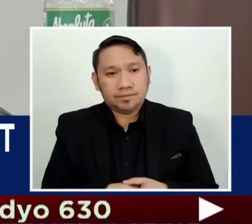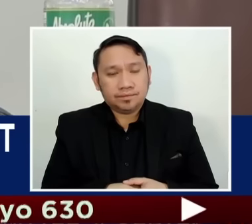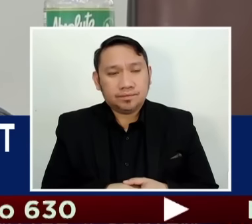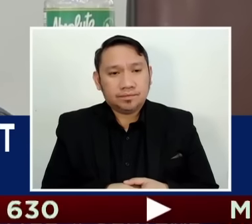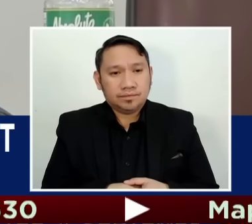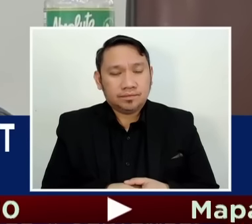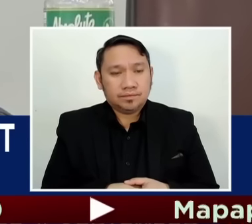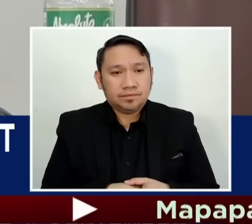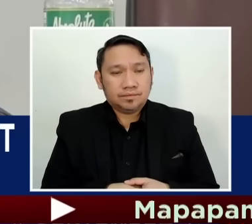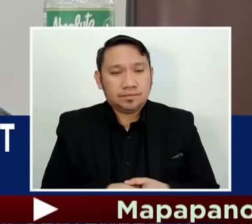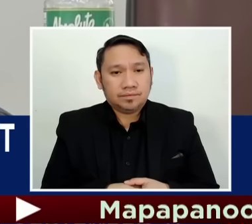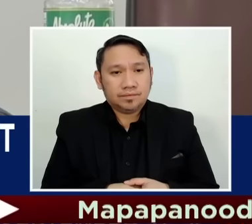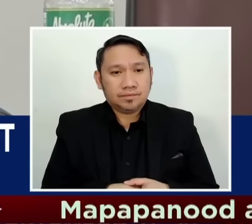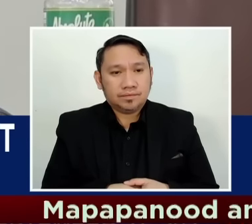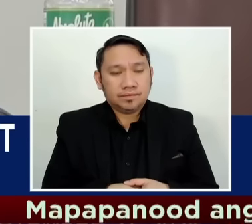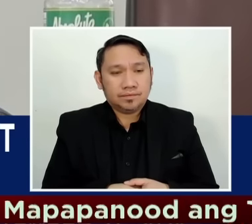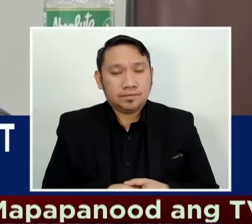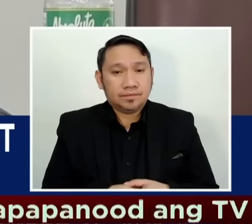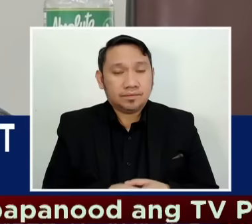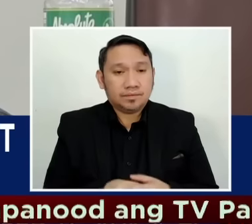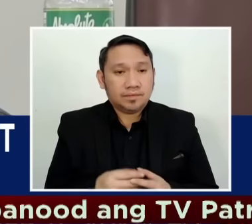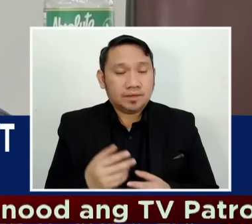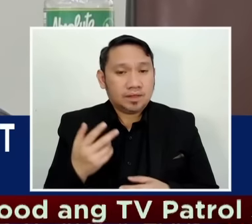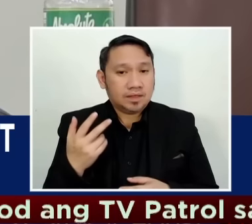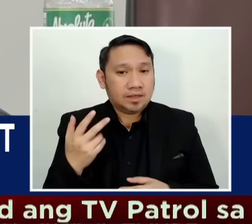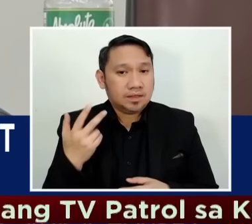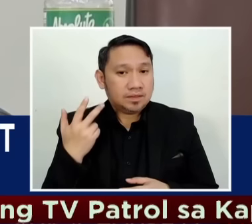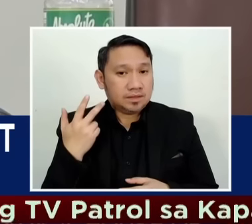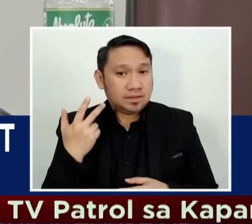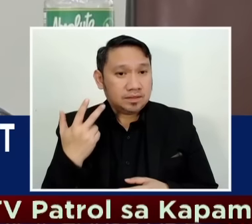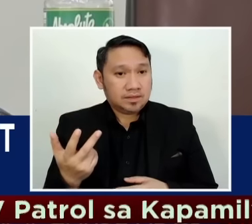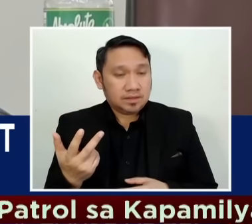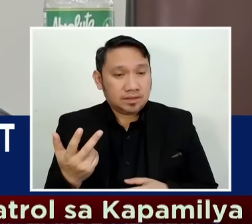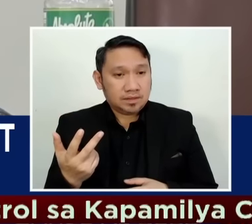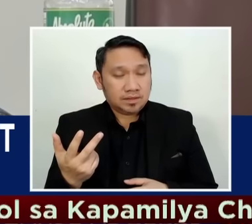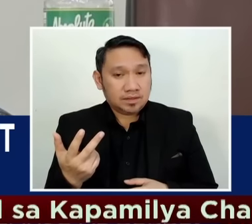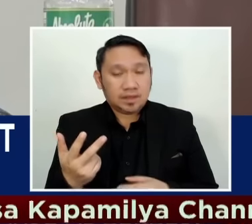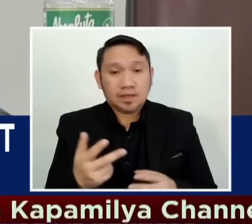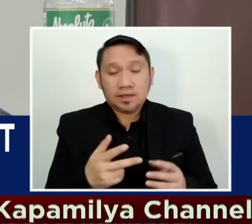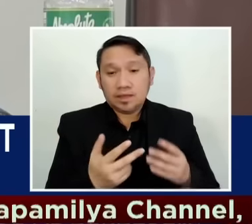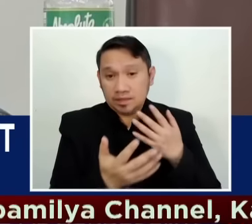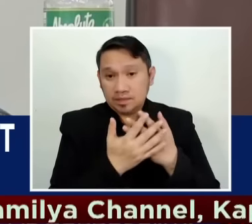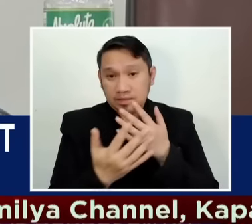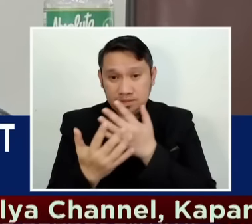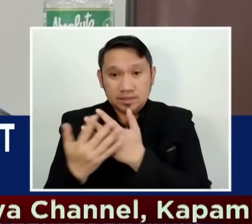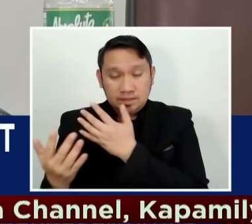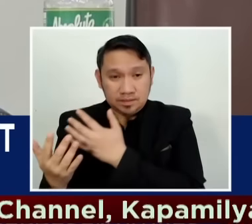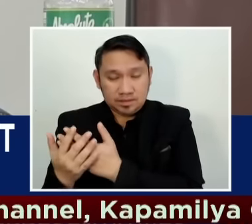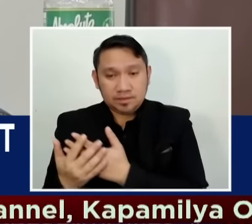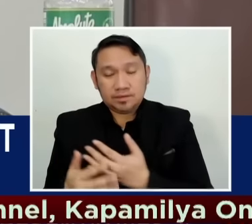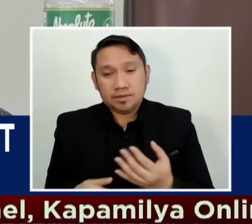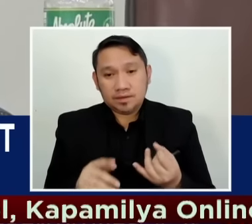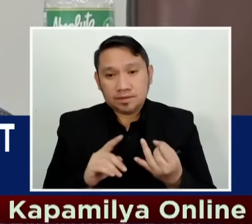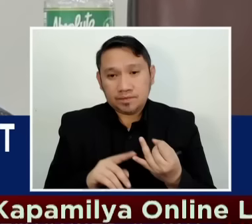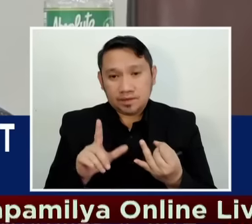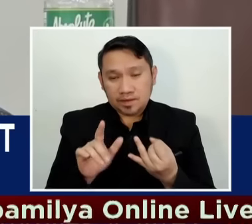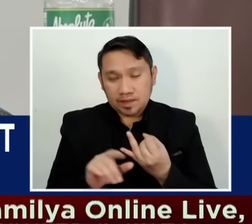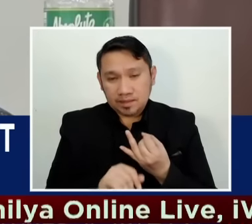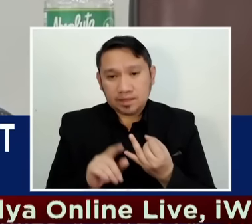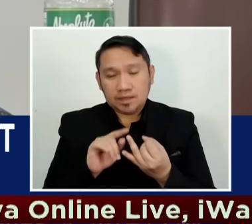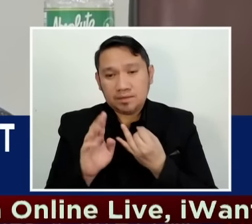in the 3 jail or correctional, doon po sa the Picol, doon sa Leyte, and doon